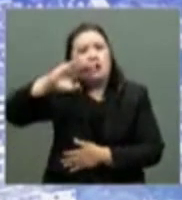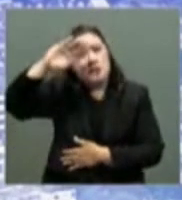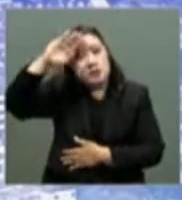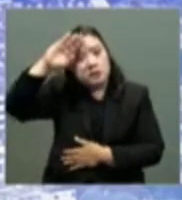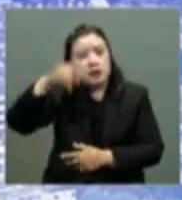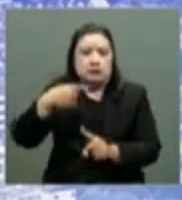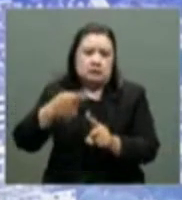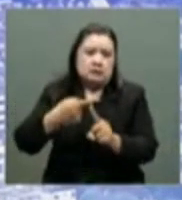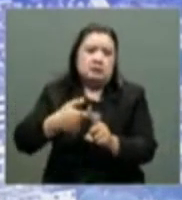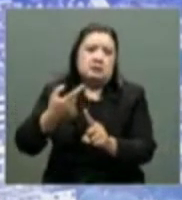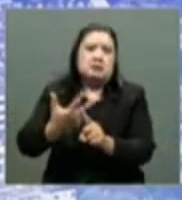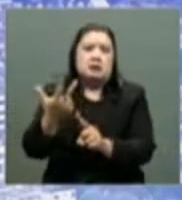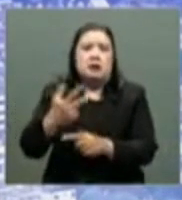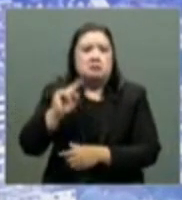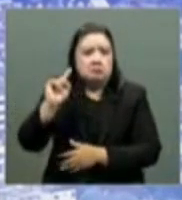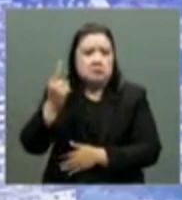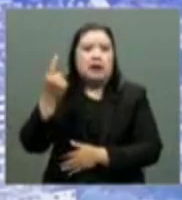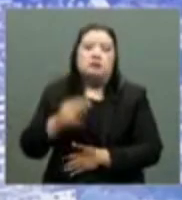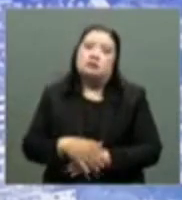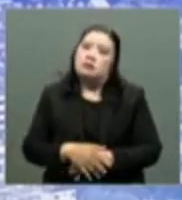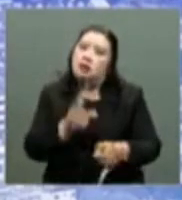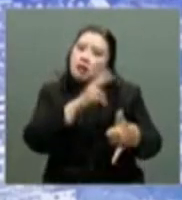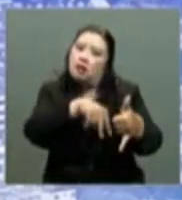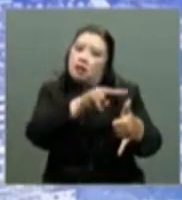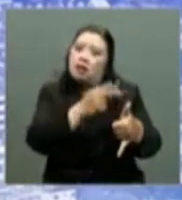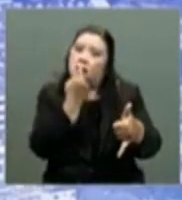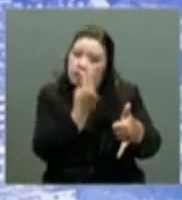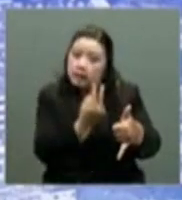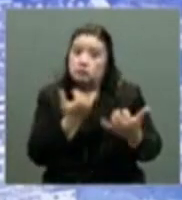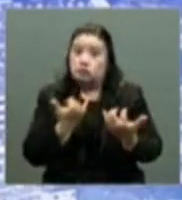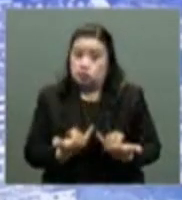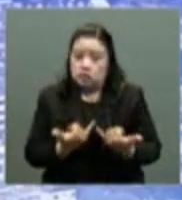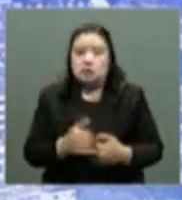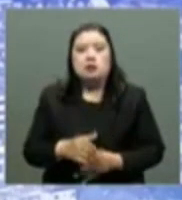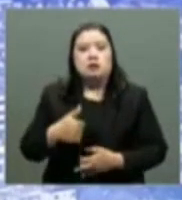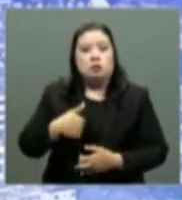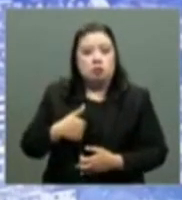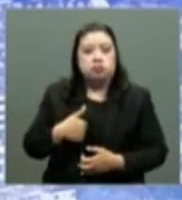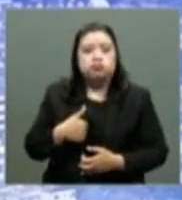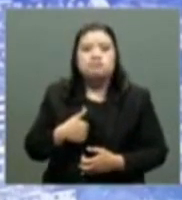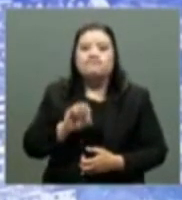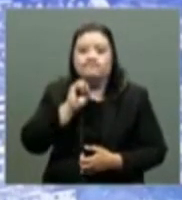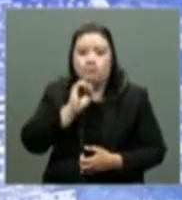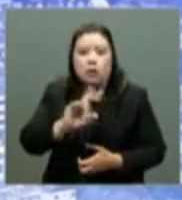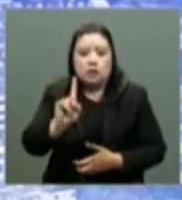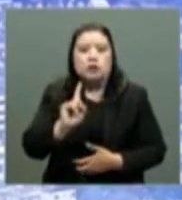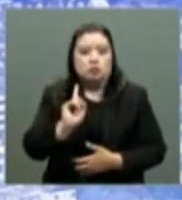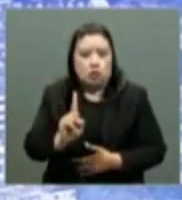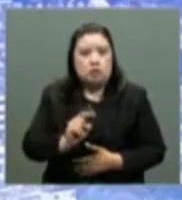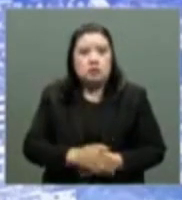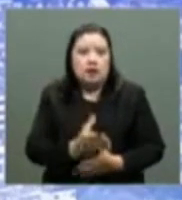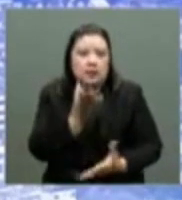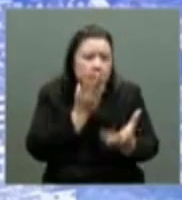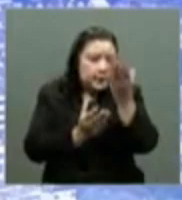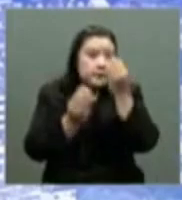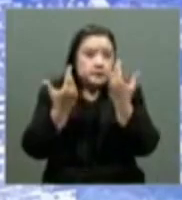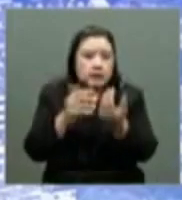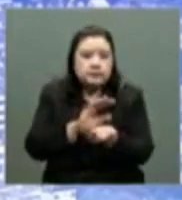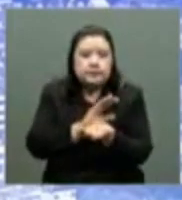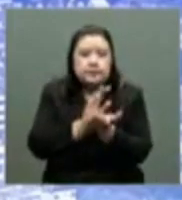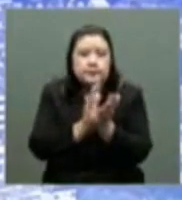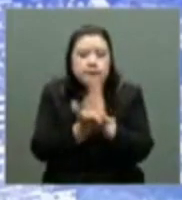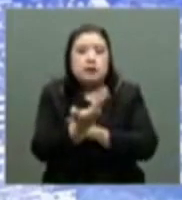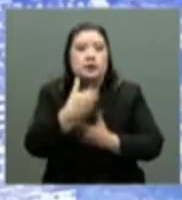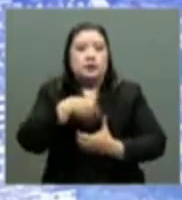เดือนนี้เพราะฉะนั้นลักษณะของอาการของโรคทั้งหลายนำเรียนว่าท่านต้องพยายามทำความเข้าใจแล้วก็จดจำ